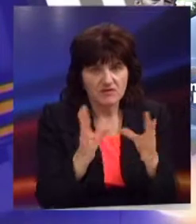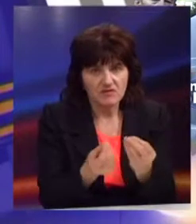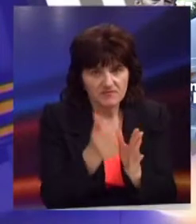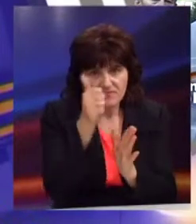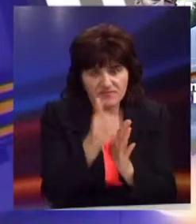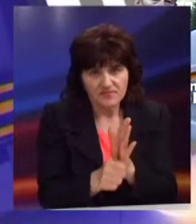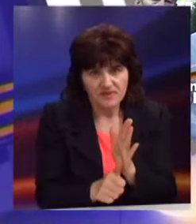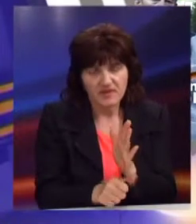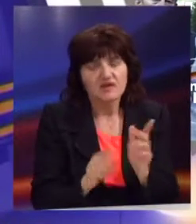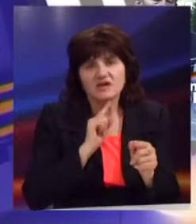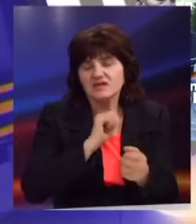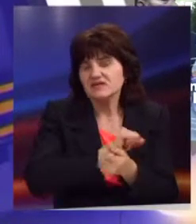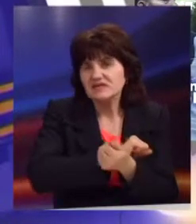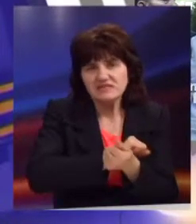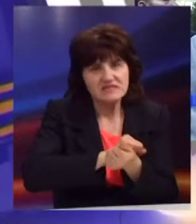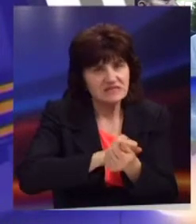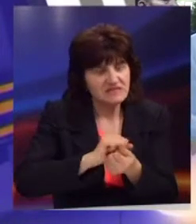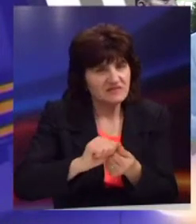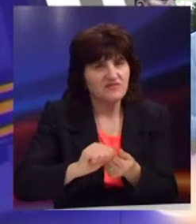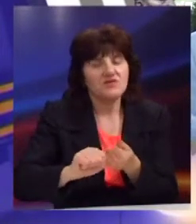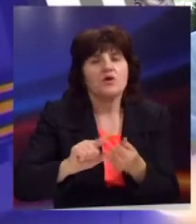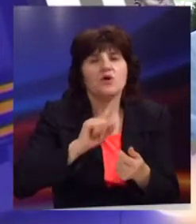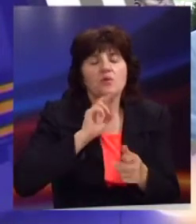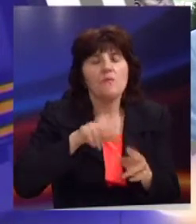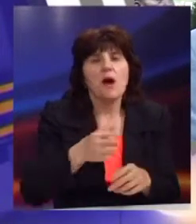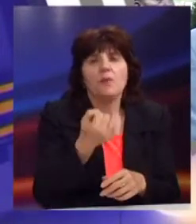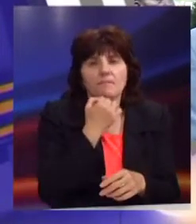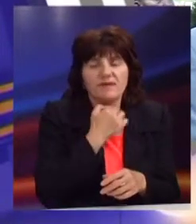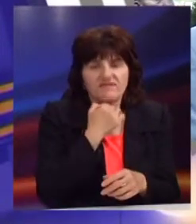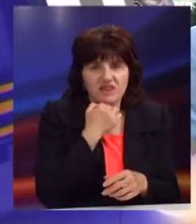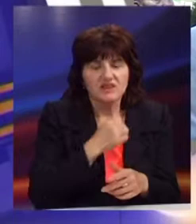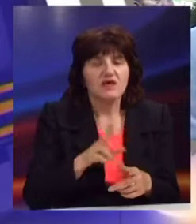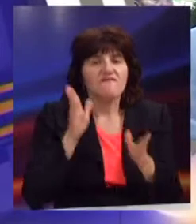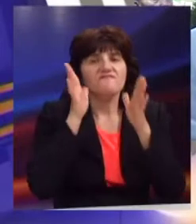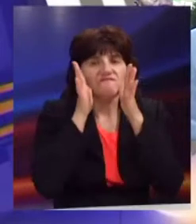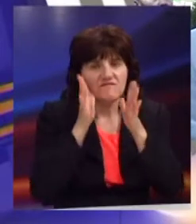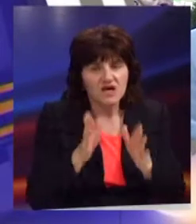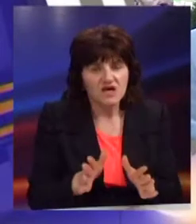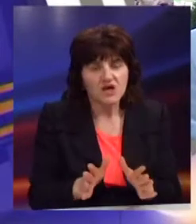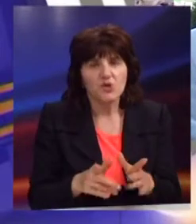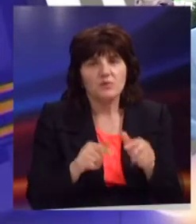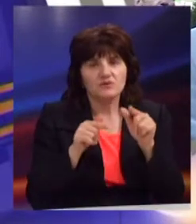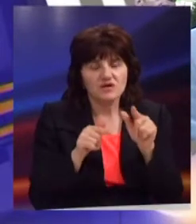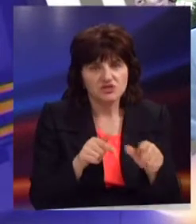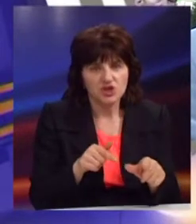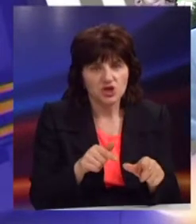na regionalnom povezivanju sa svim onima koji imaju kompatibilne privrede i verujemo da će